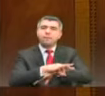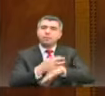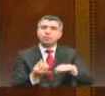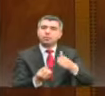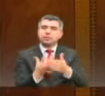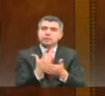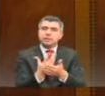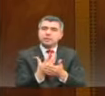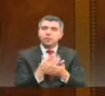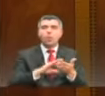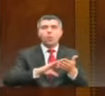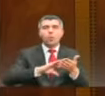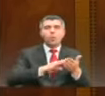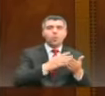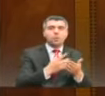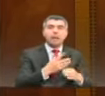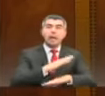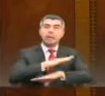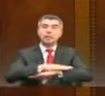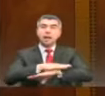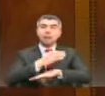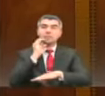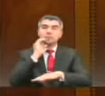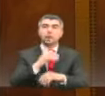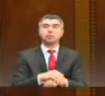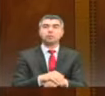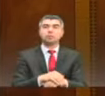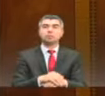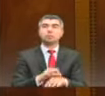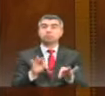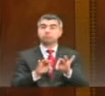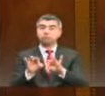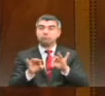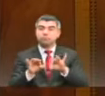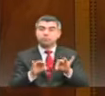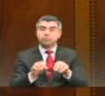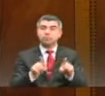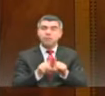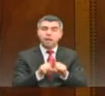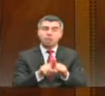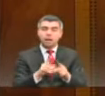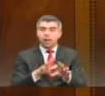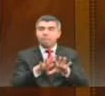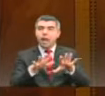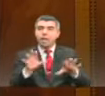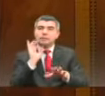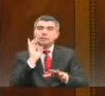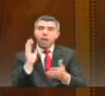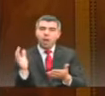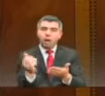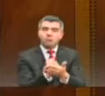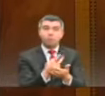المتاحة والتقيد باحترامها ولا سيما المساطر المتعلقة بنزع الملكية